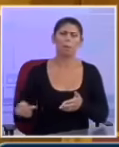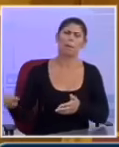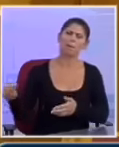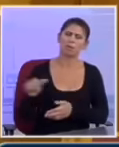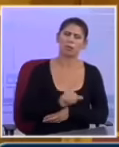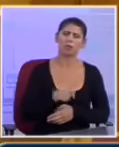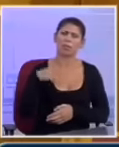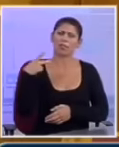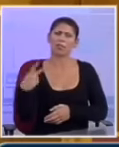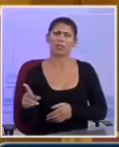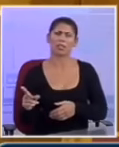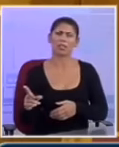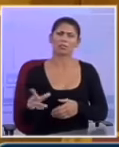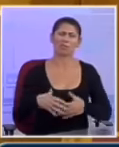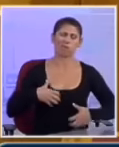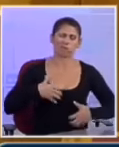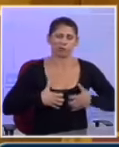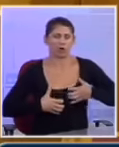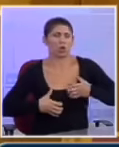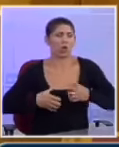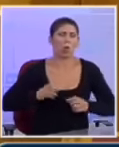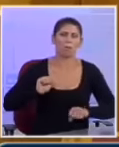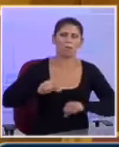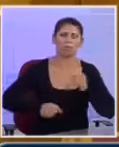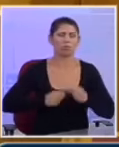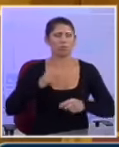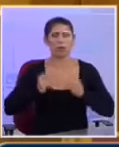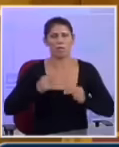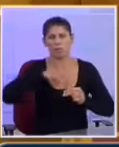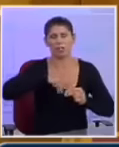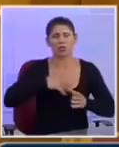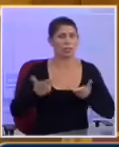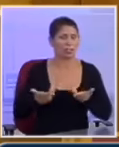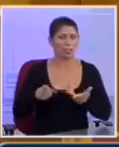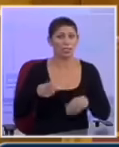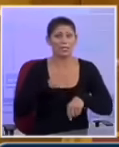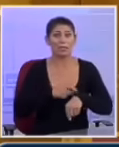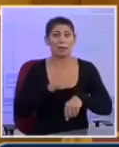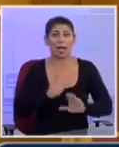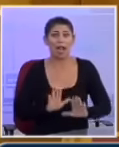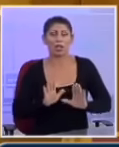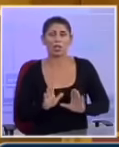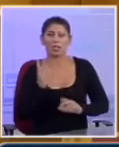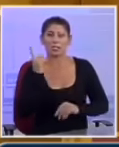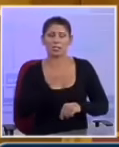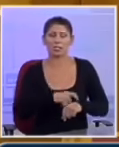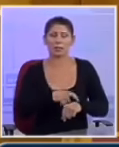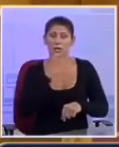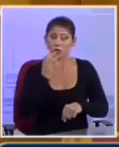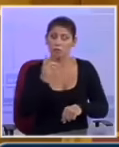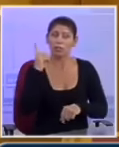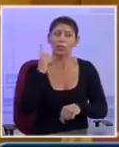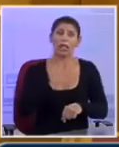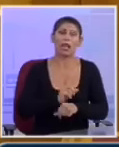της τα κόμπλεξ. Έτσι, δηλαδή ήταν στιγμιαία η ανοχή και η σοβαρότητά